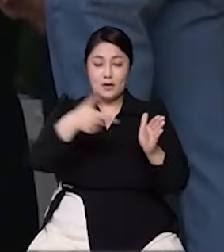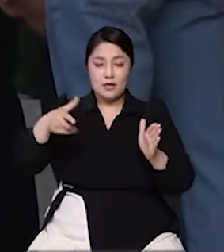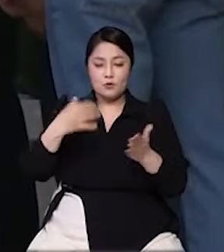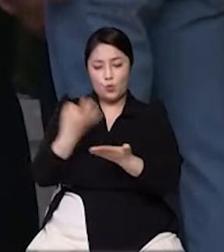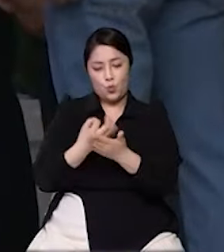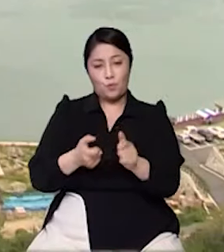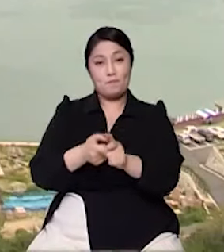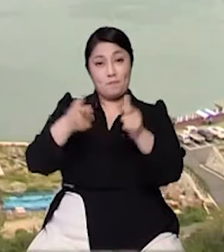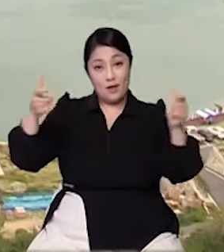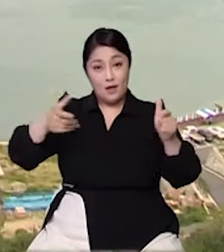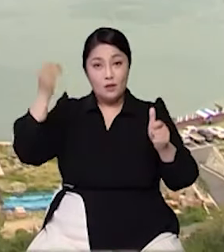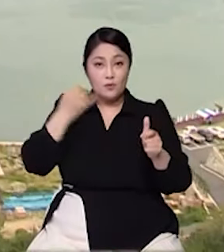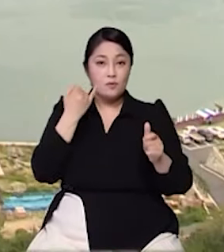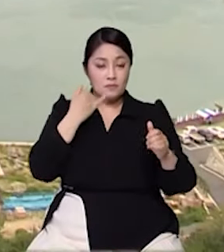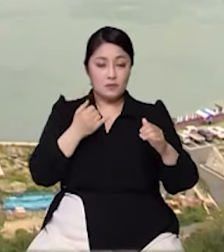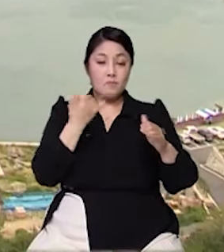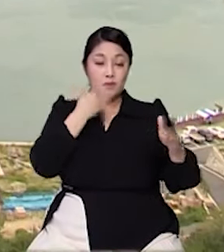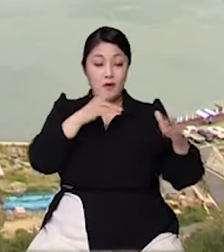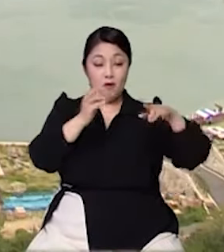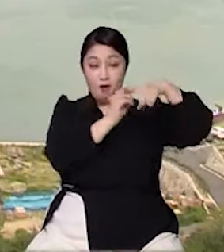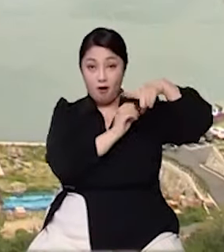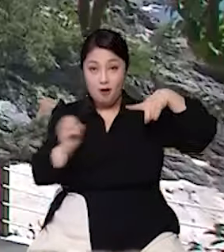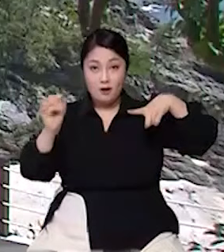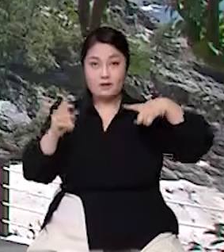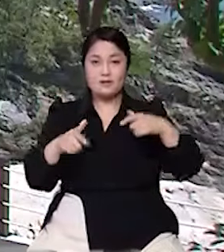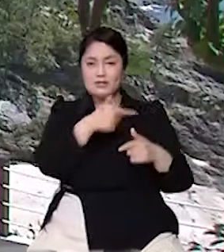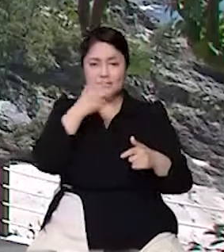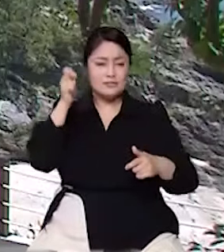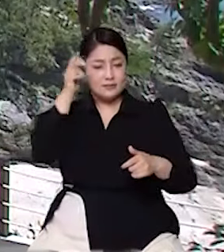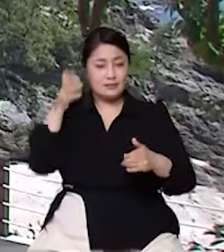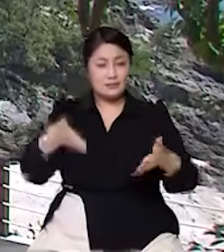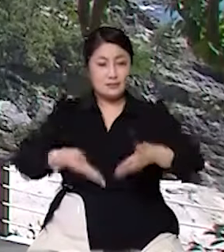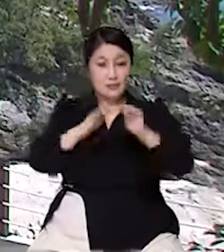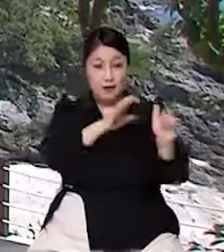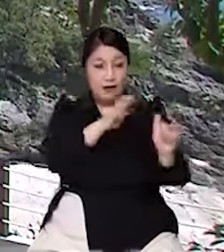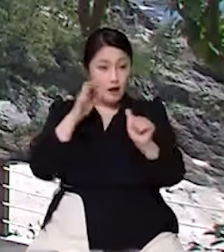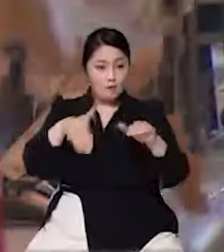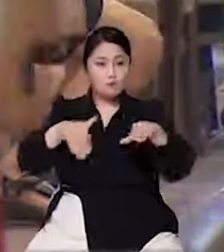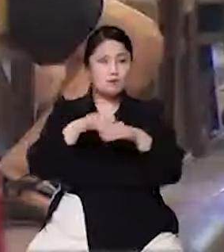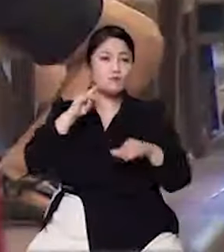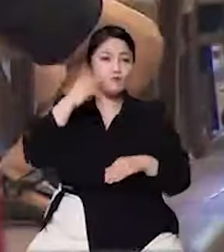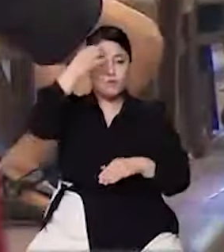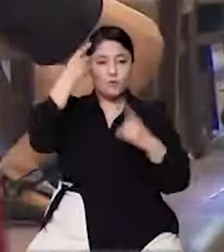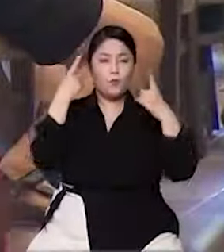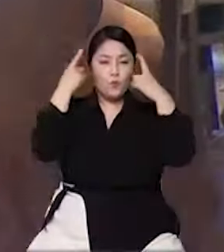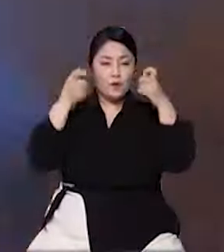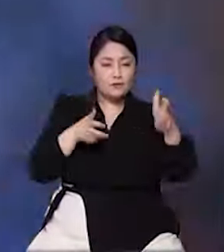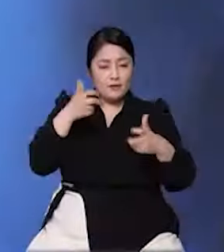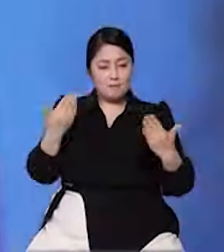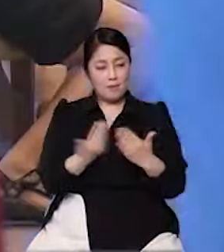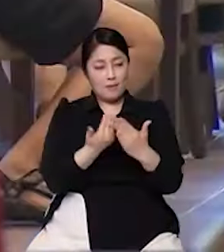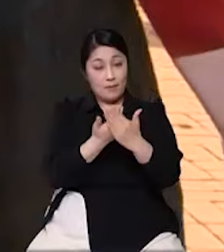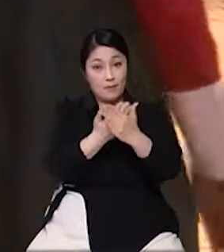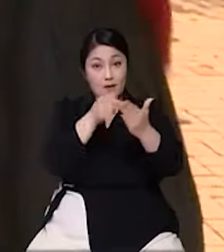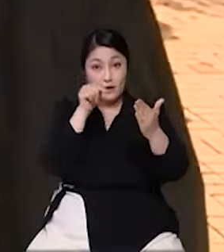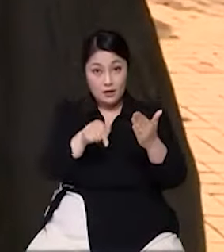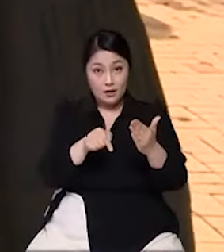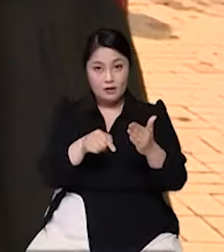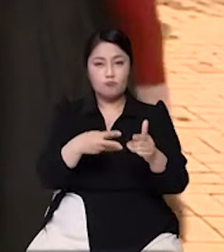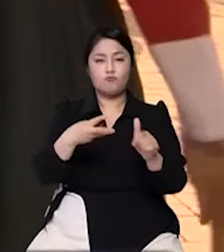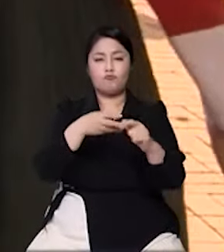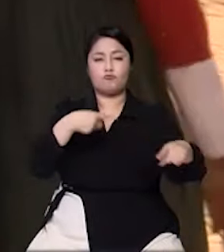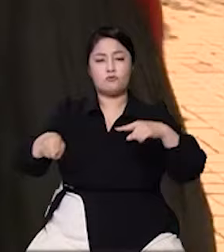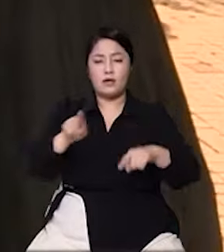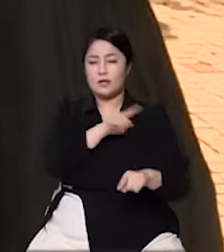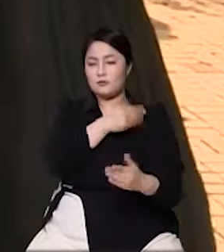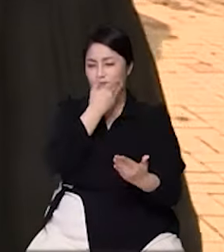소득 증대와 회사 않게 입을까 대형 리조트 등에 기반을 활용한 문화 예술을 관광산업의 활성화 등이 군정에